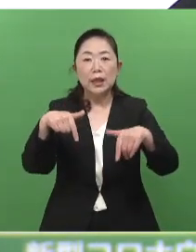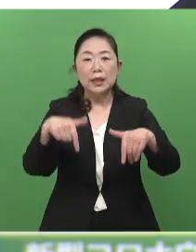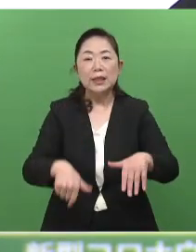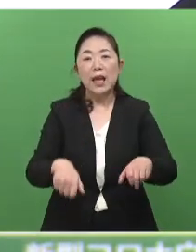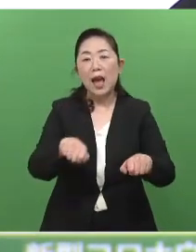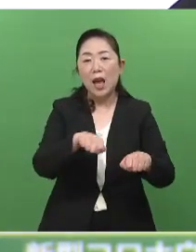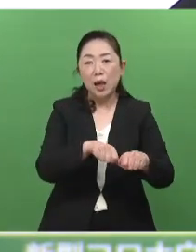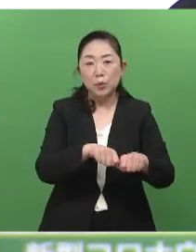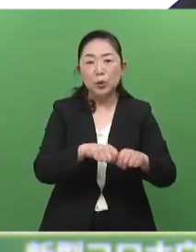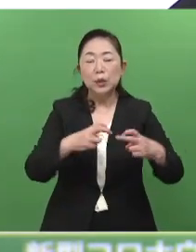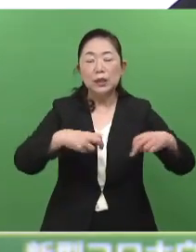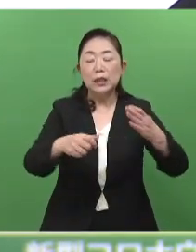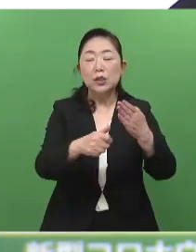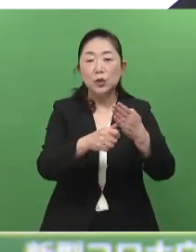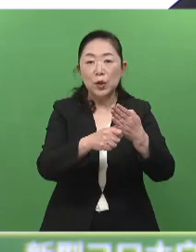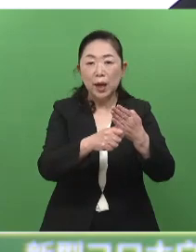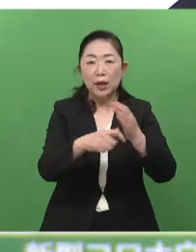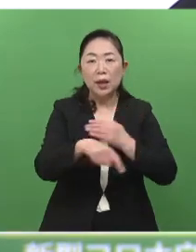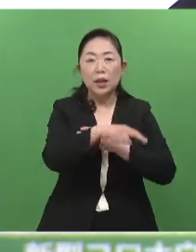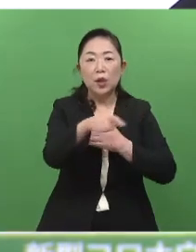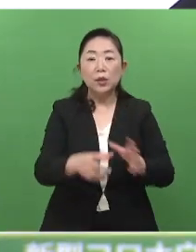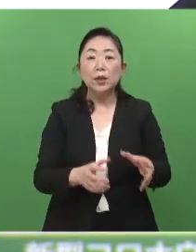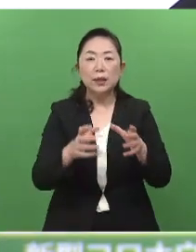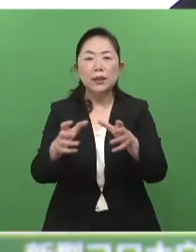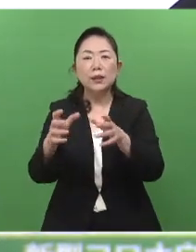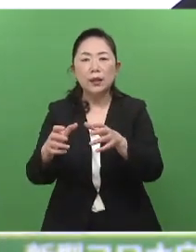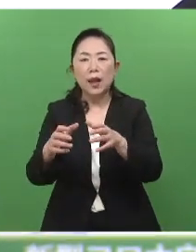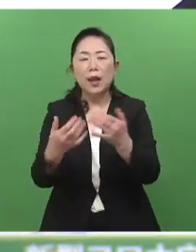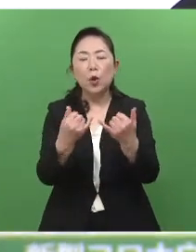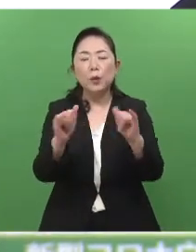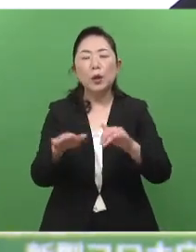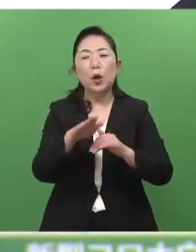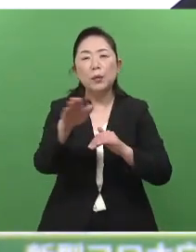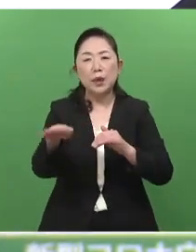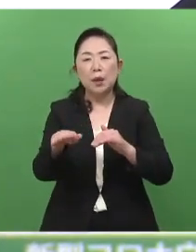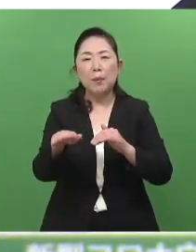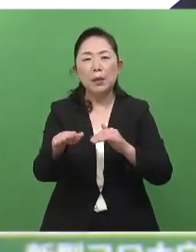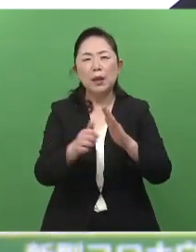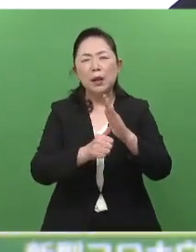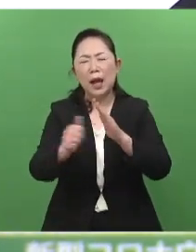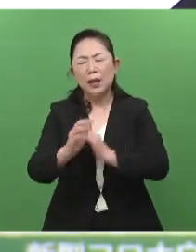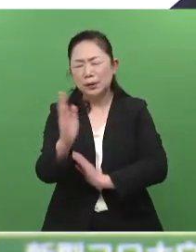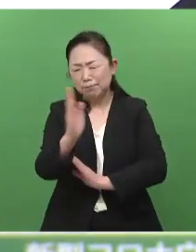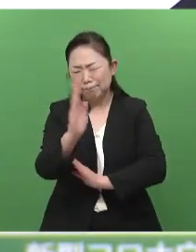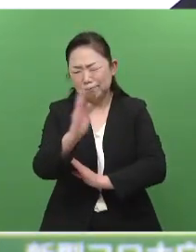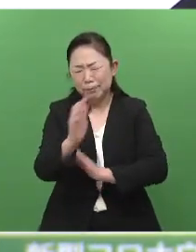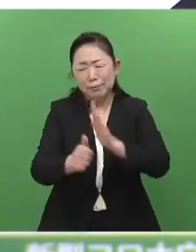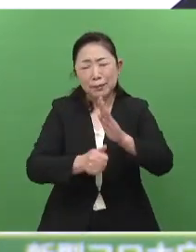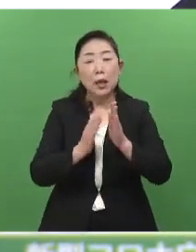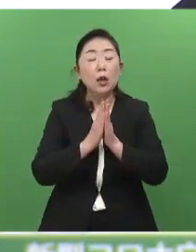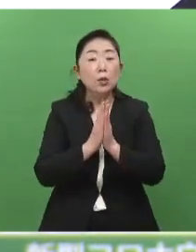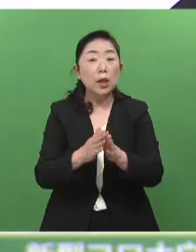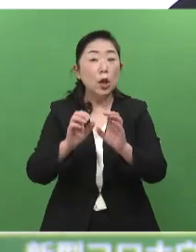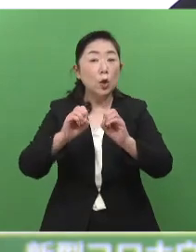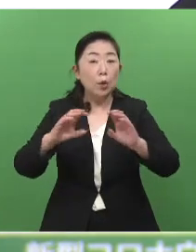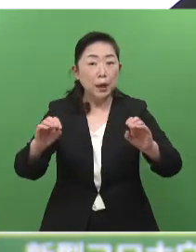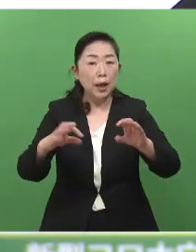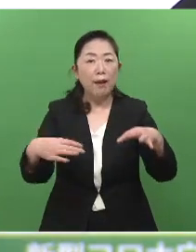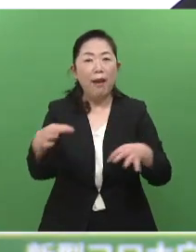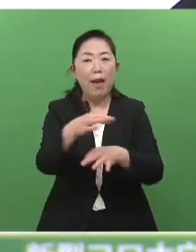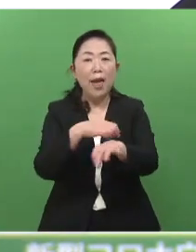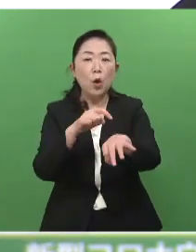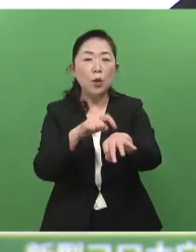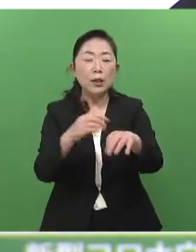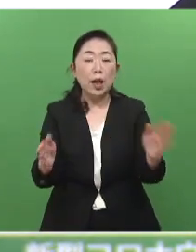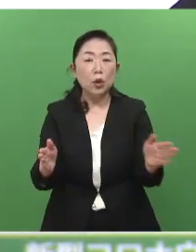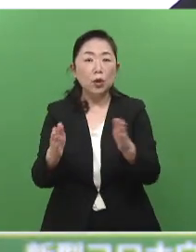駅周辺で都民の皆さんに対して外出自粛の協力、そして飲食店の方々に対しては営業時間の